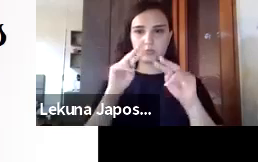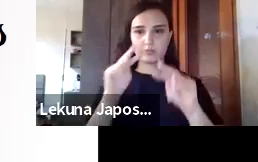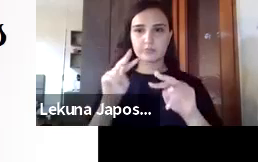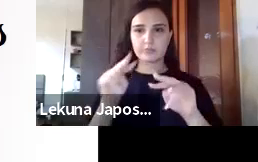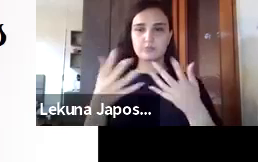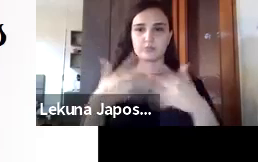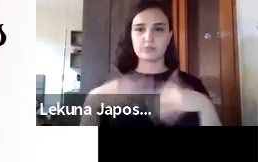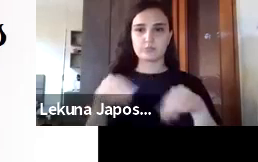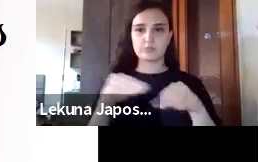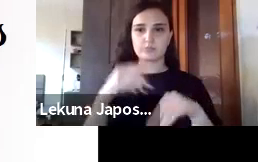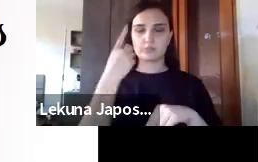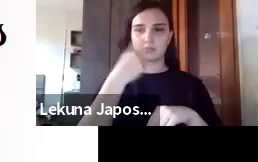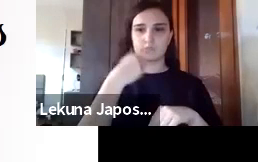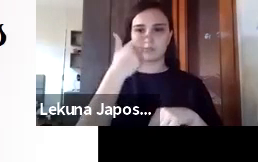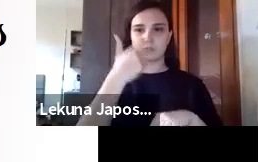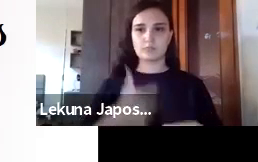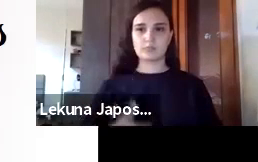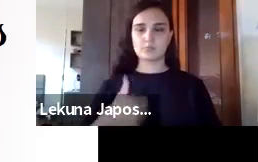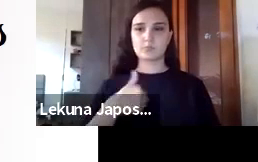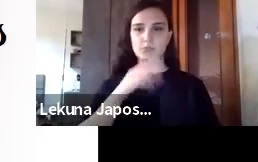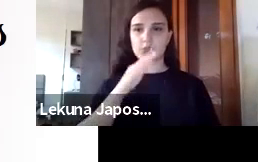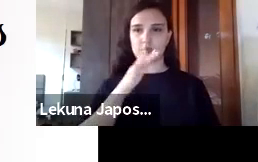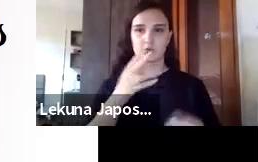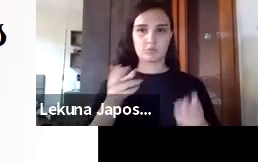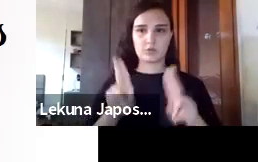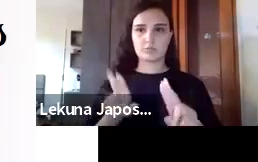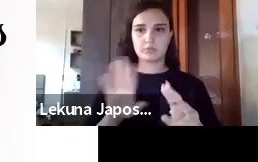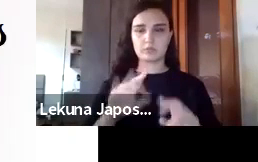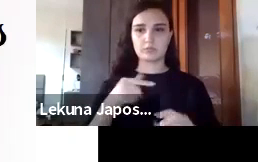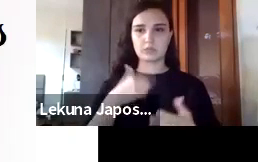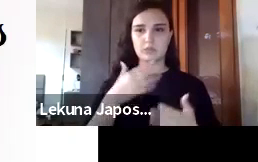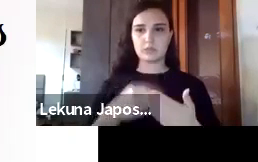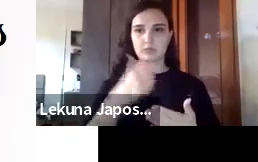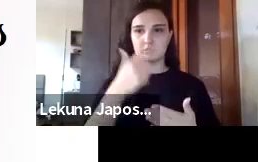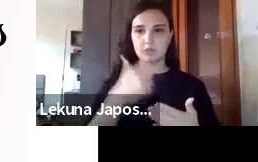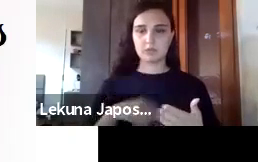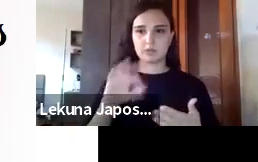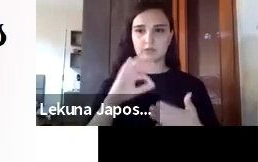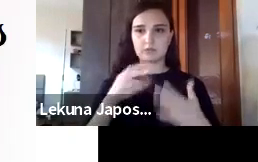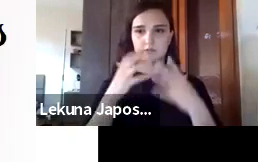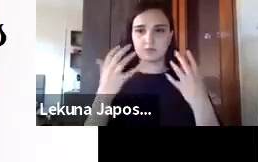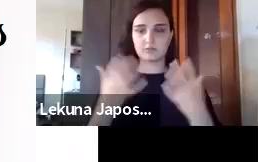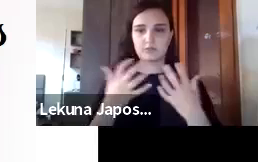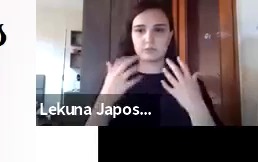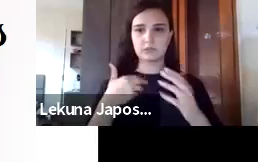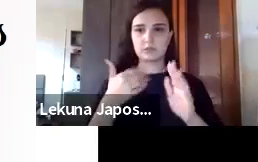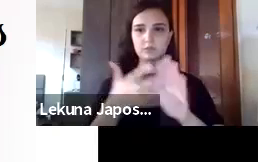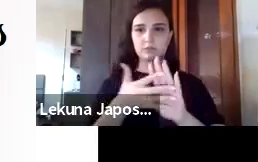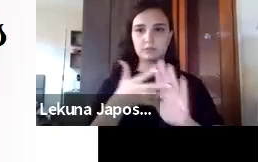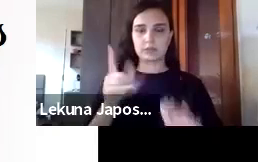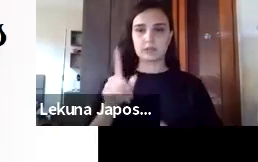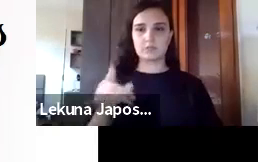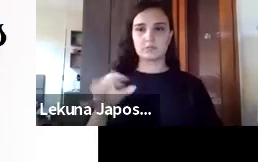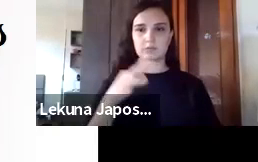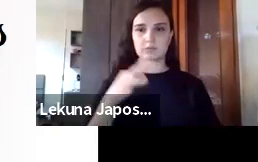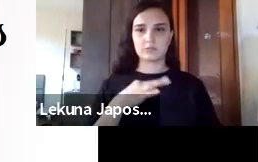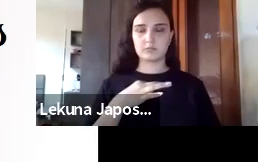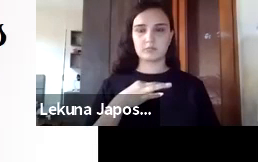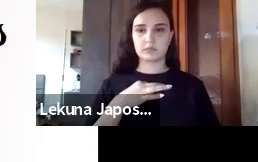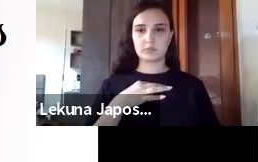ოჯახს ფიზიკურად, მე დრო არ მრჩება იმისთვის, რომ მე საკუთარ თავზე ვიზრუნო. კი, გასაგებია ხარ, რასაც მეუბნებით, მაგრამ